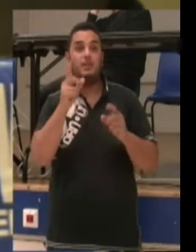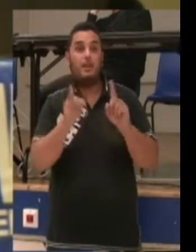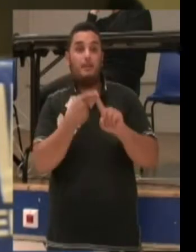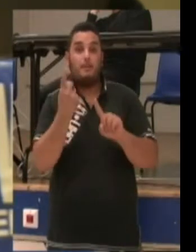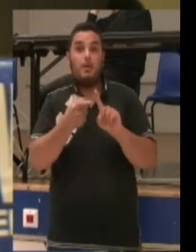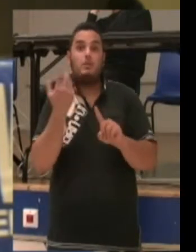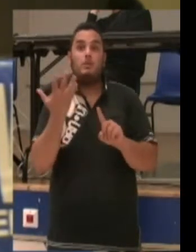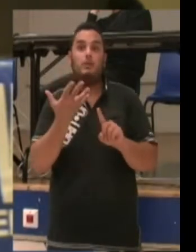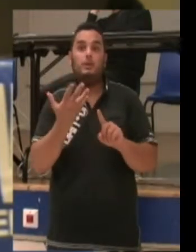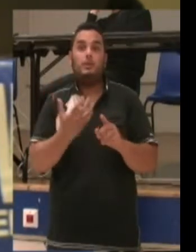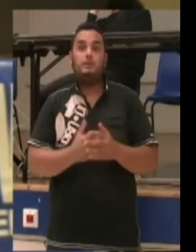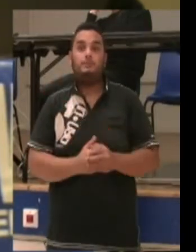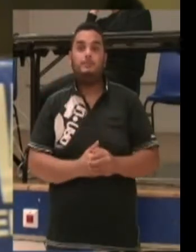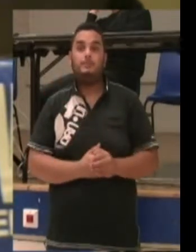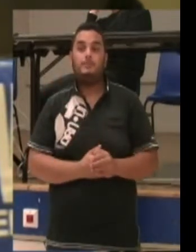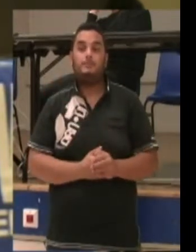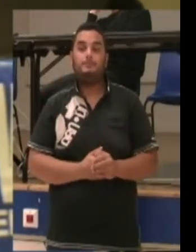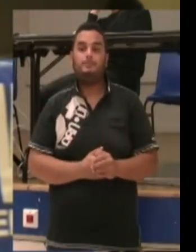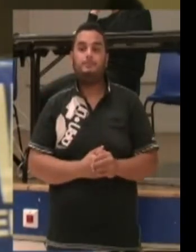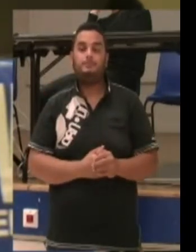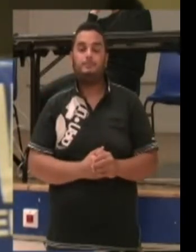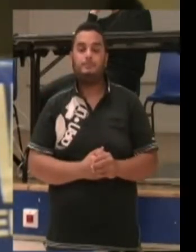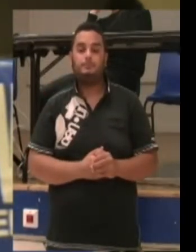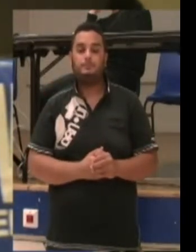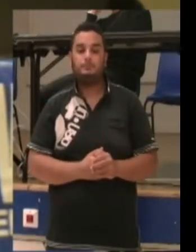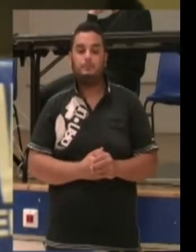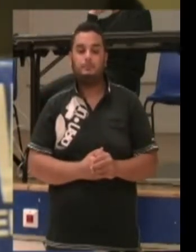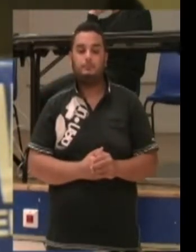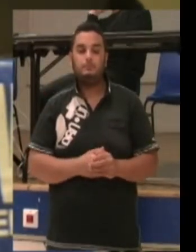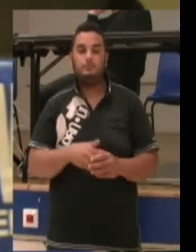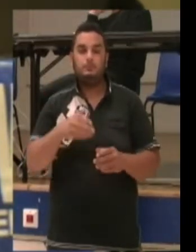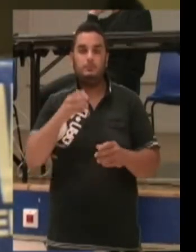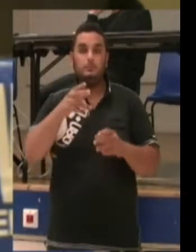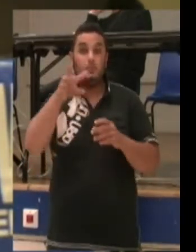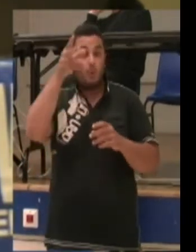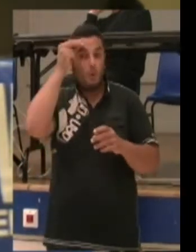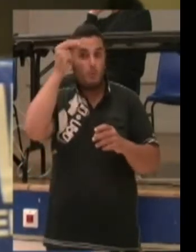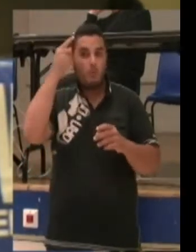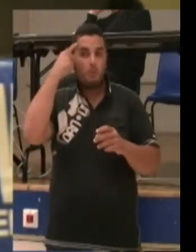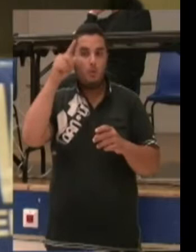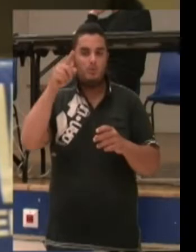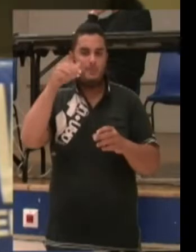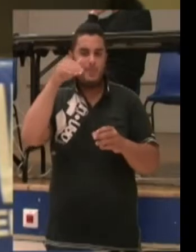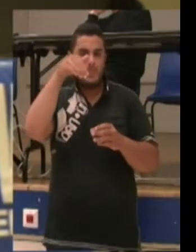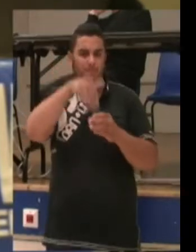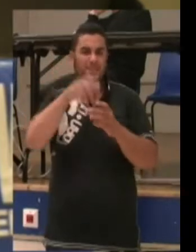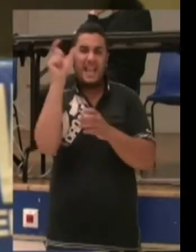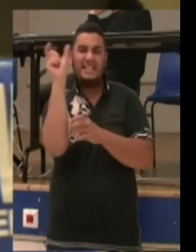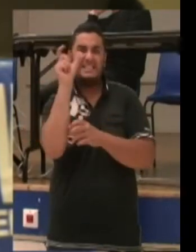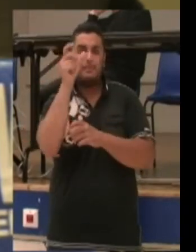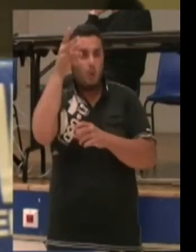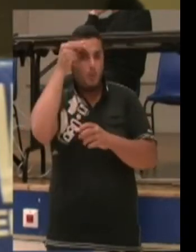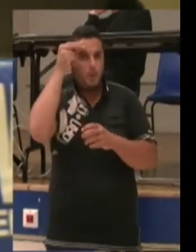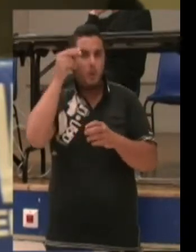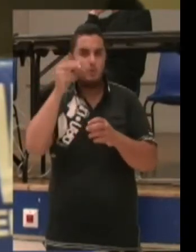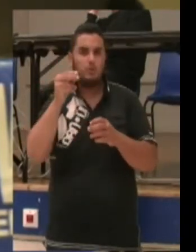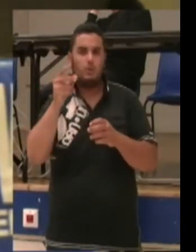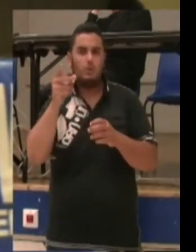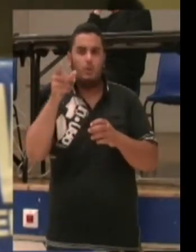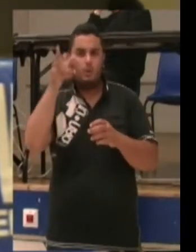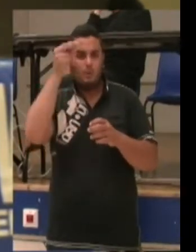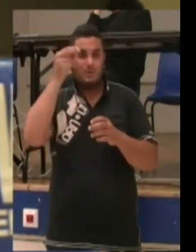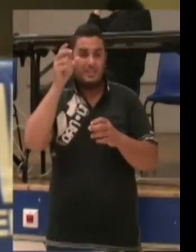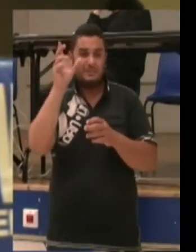interagissent, et c'était un petit peu un constat également sur comprendre nos sources islamiques en rapport avec le